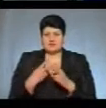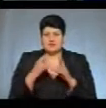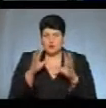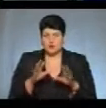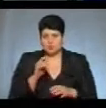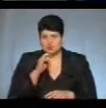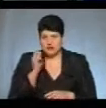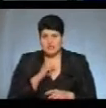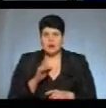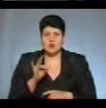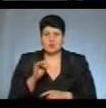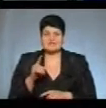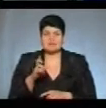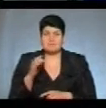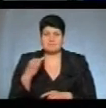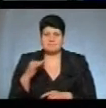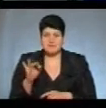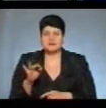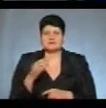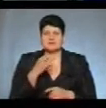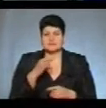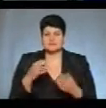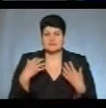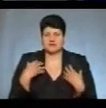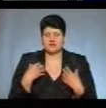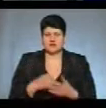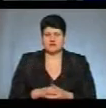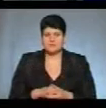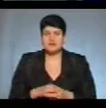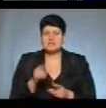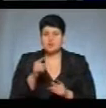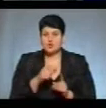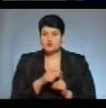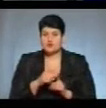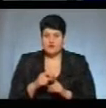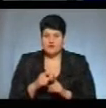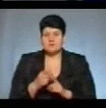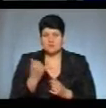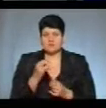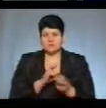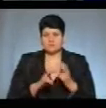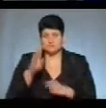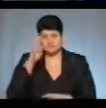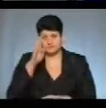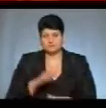України. Розбій, розповів начальник Підволочиського відділу поліції Андрій Купчак. За його словами, підозрюваного розшукують.